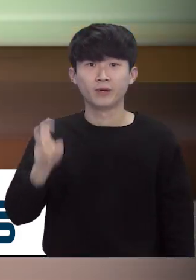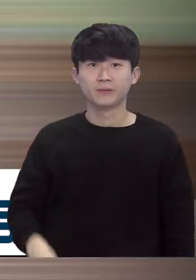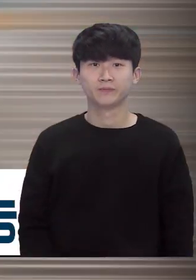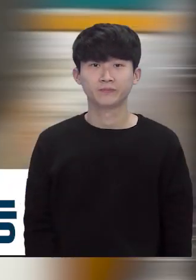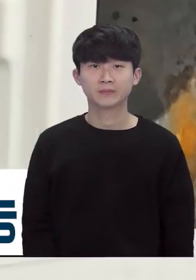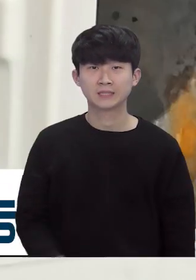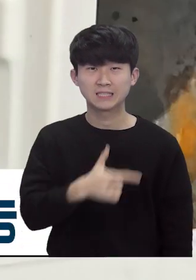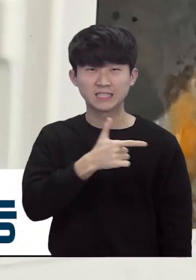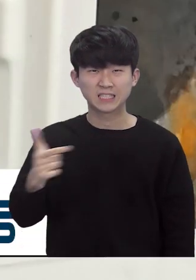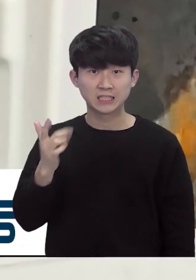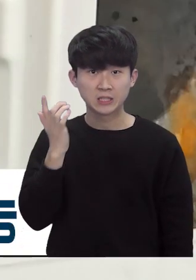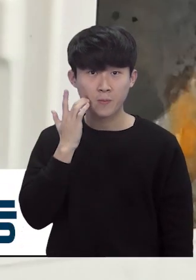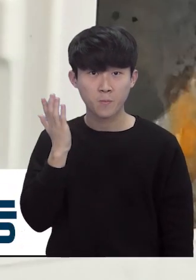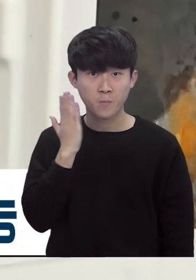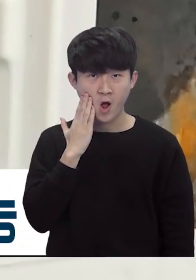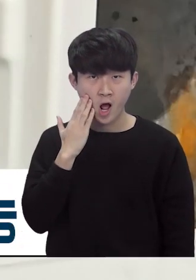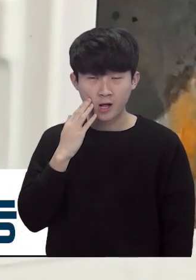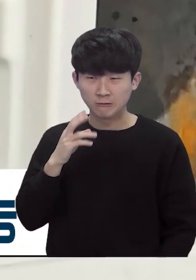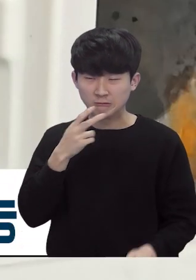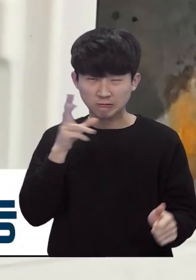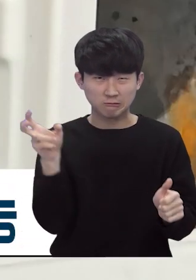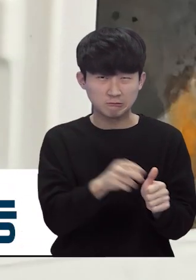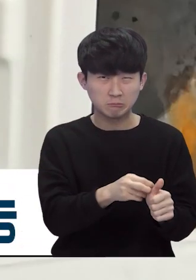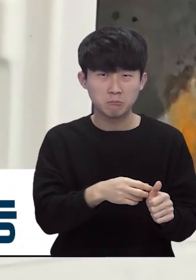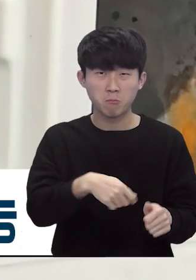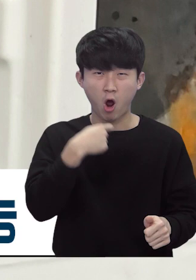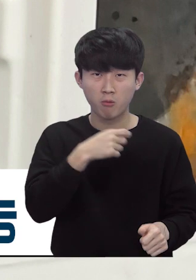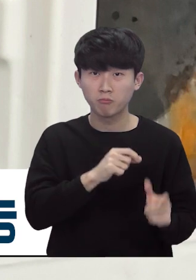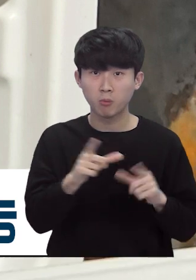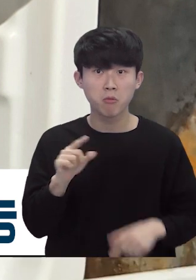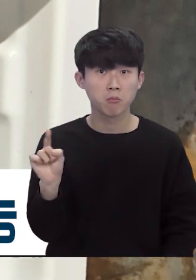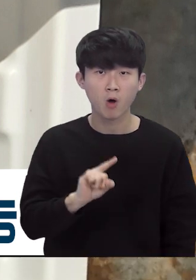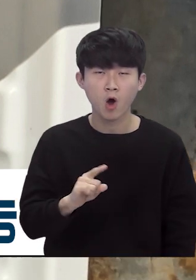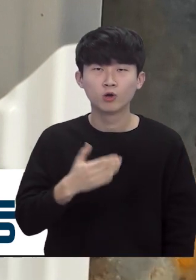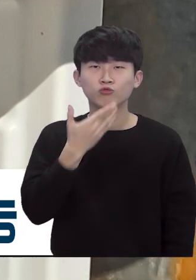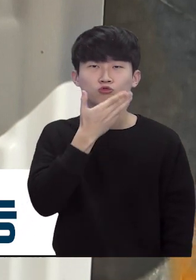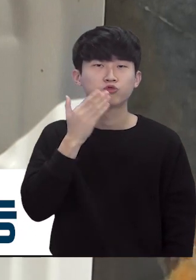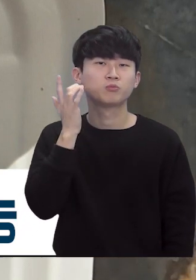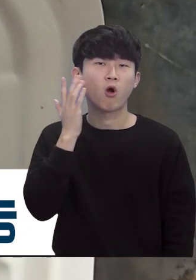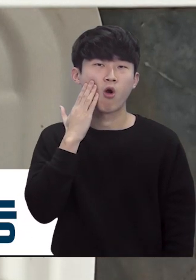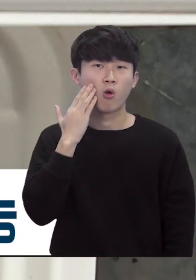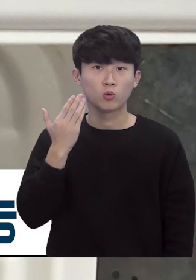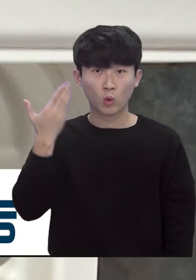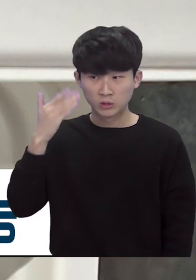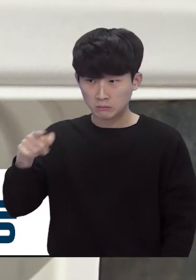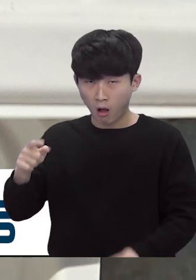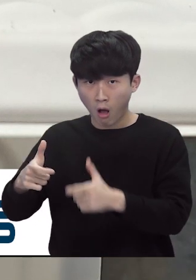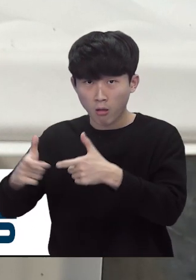보이는데요. 등검은 말벌은 먹이의 85% 이상이 꿀벌로 최근